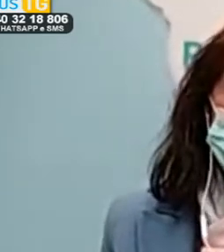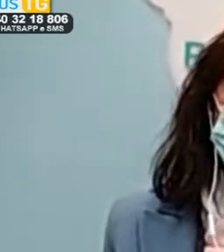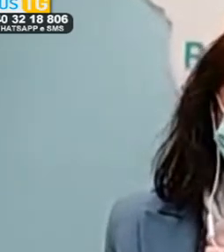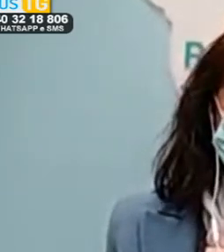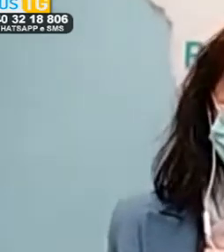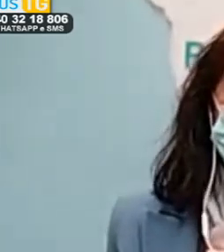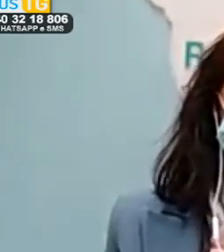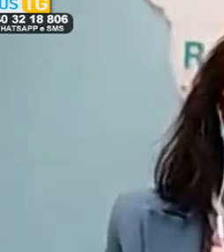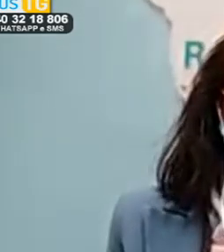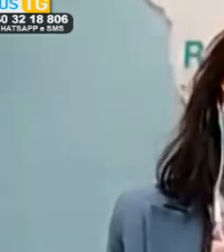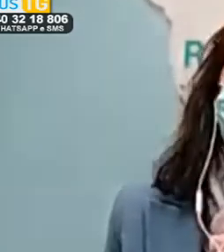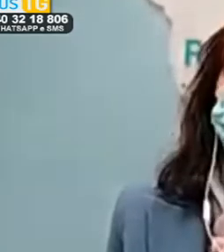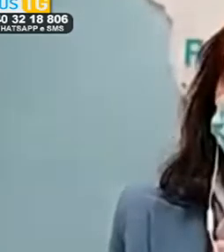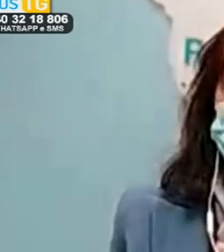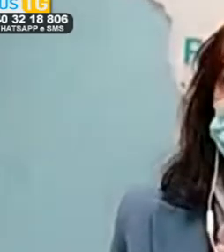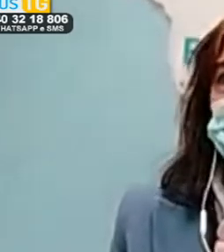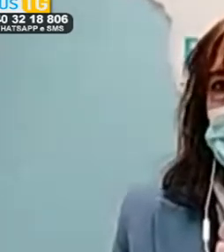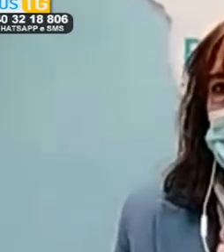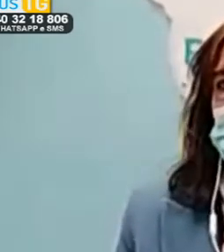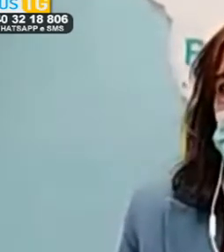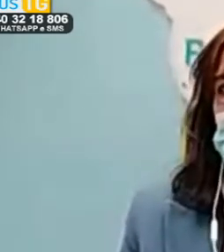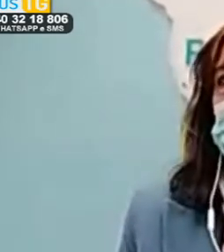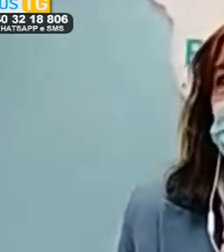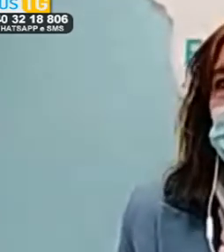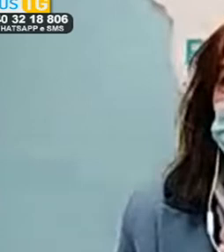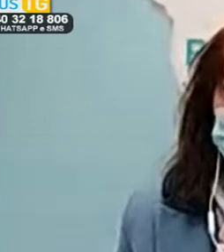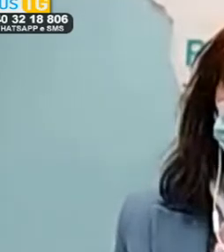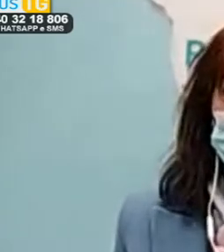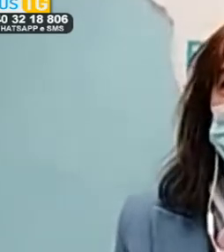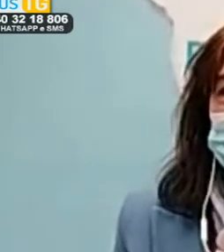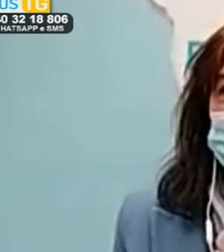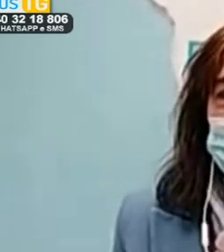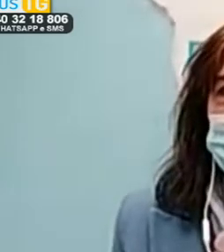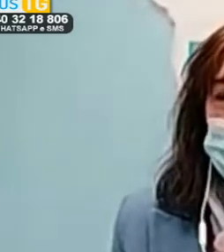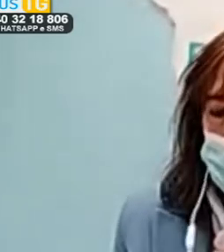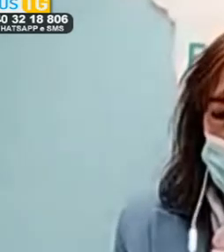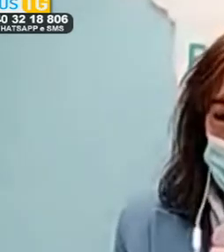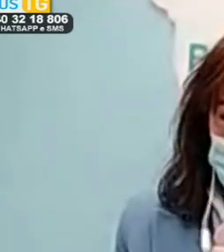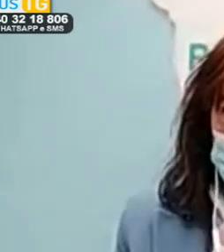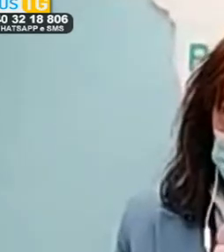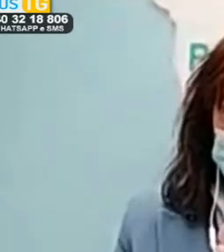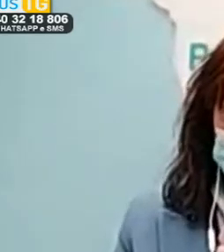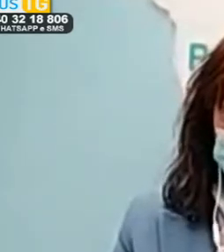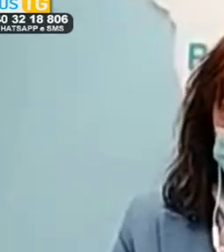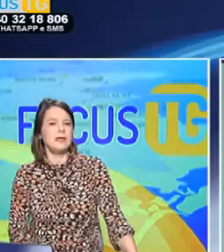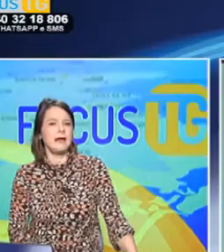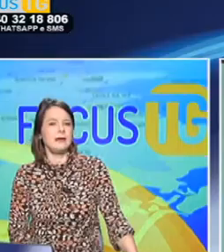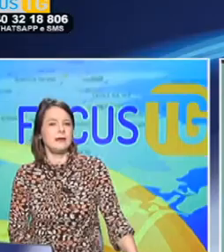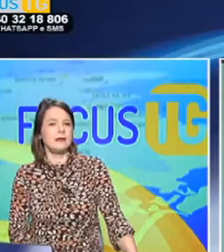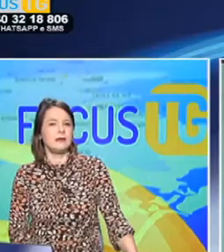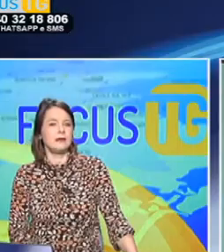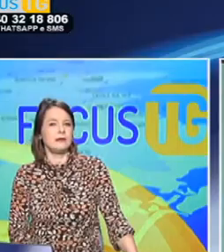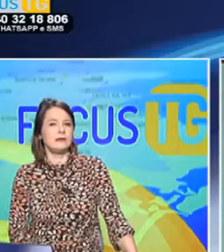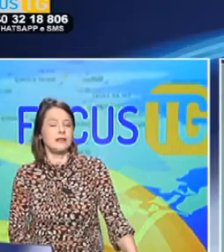sera, sabato, domenica ovviamente. Chiaramente ribadisco sempre vaccini permettendo. La questione